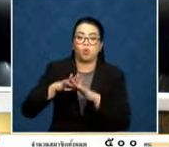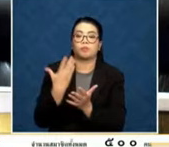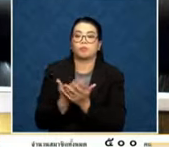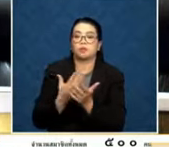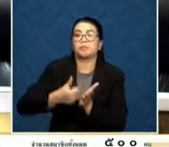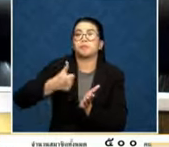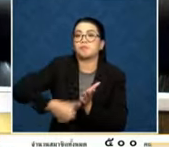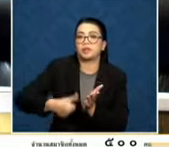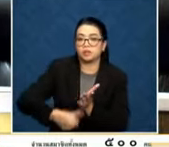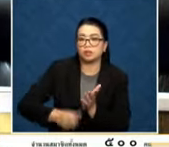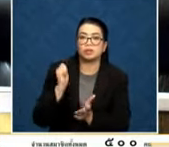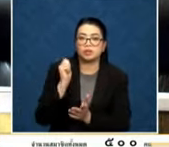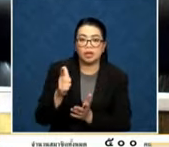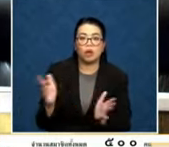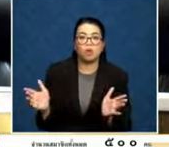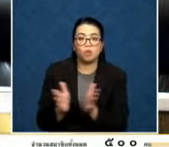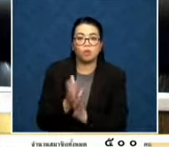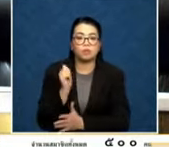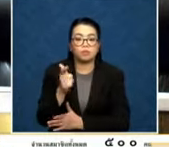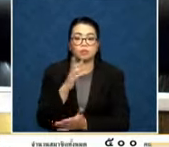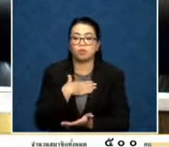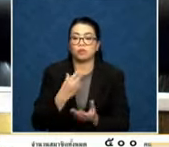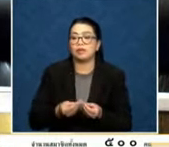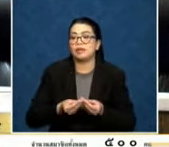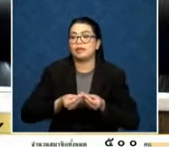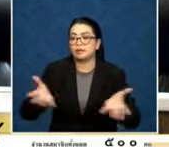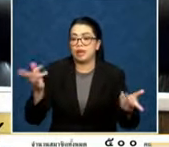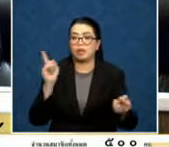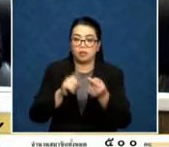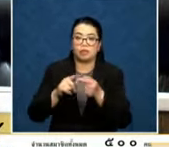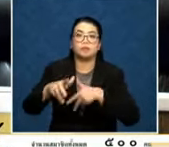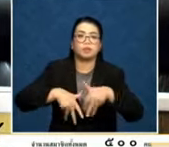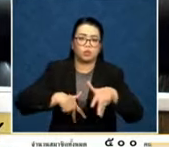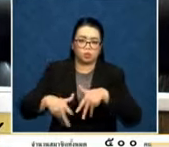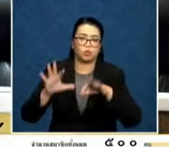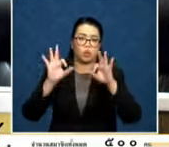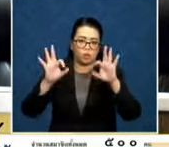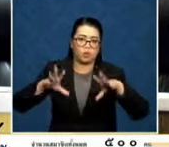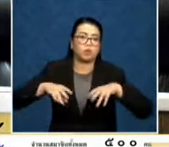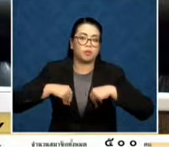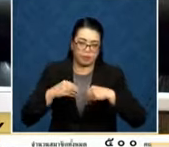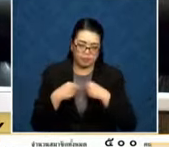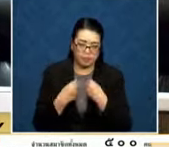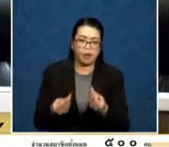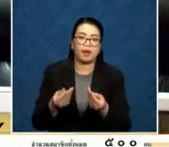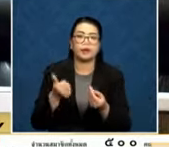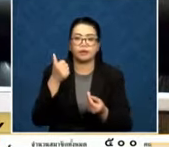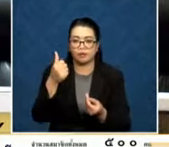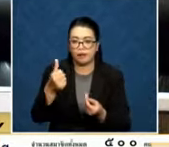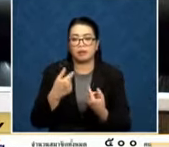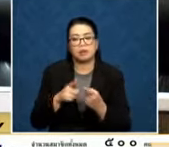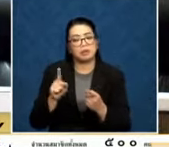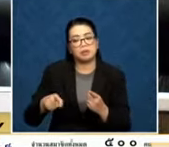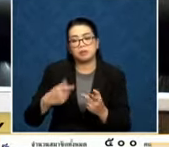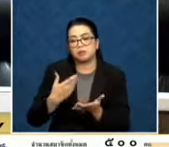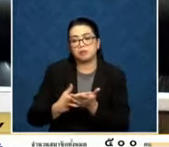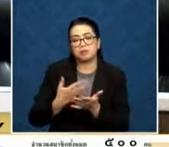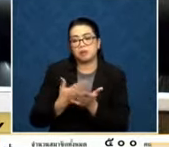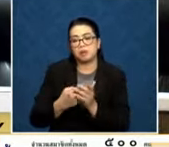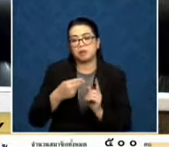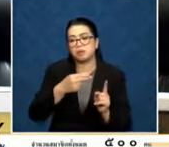ภาษีถ้ามีการแจกแล้วถึงพี่น้องประชาชนผมเต็มใจและยินดีที่จะสนับสนุนนะครับ